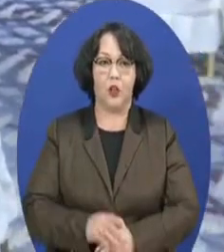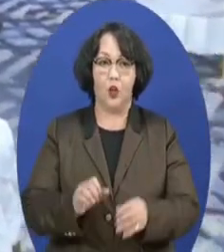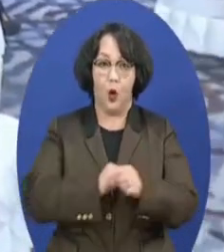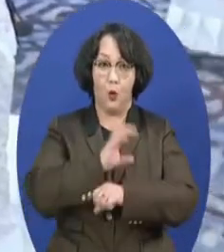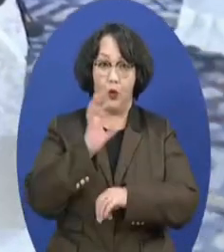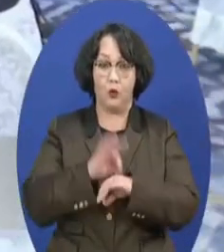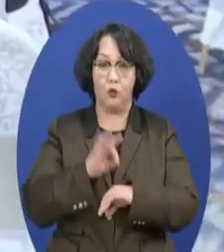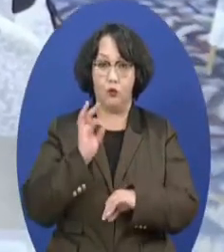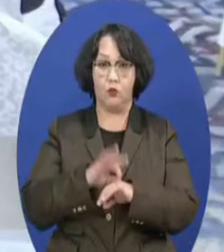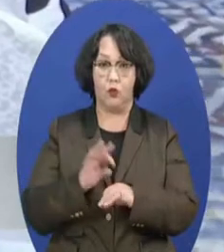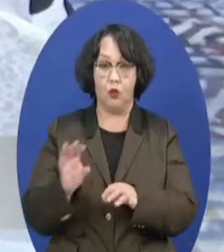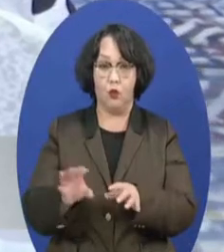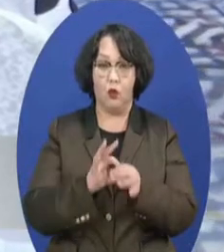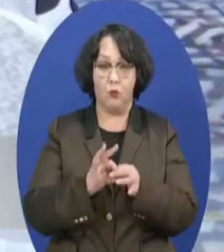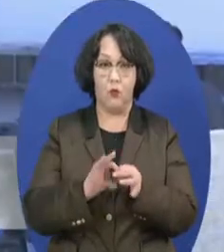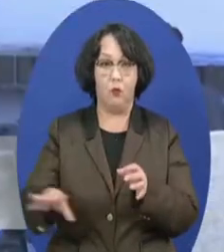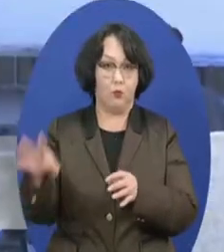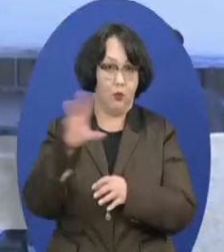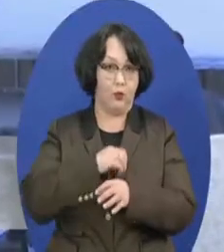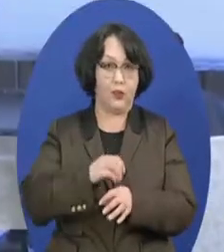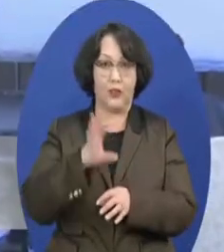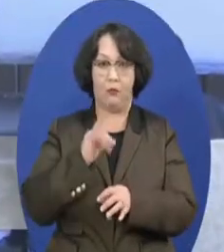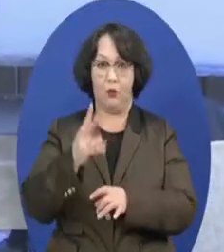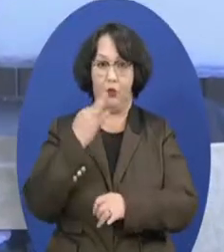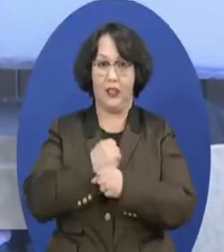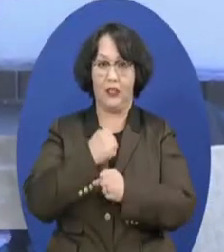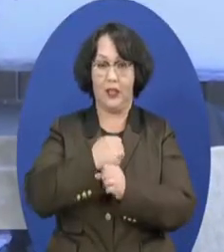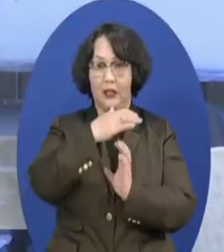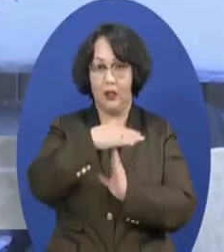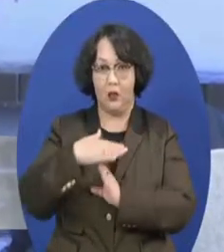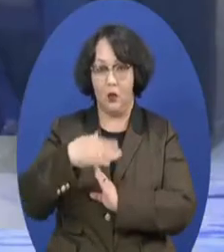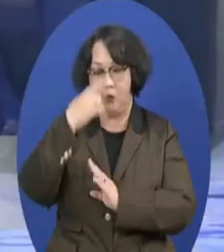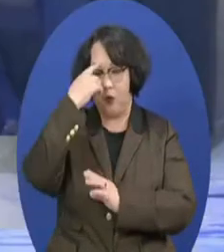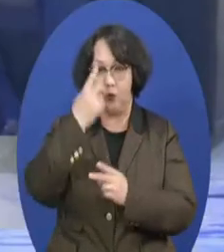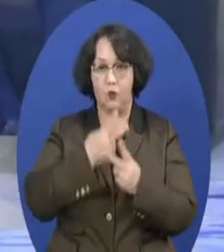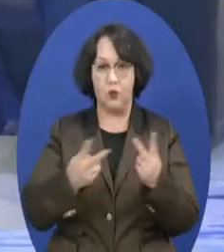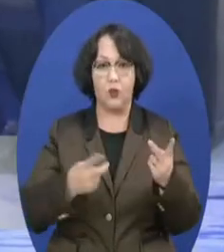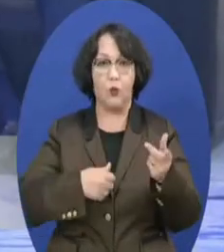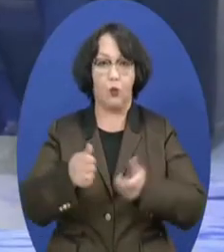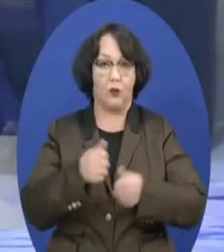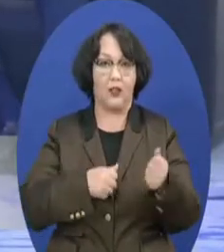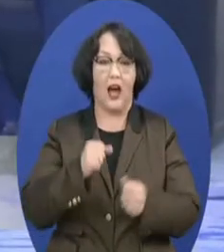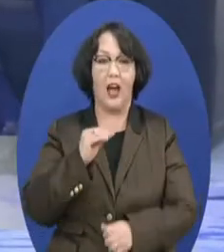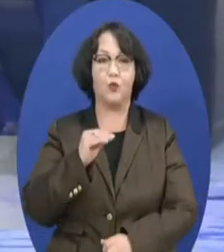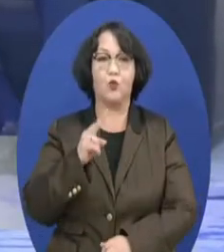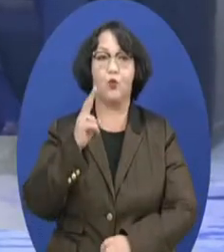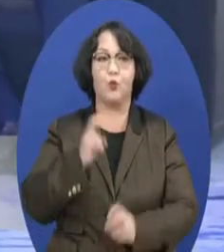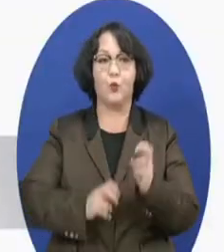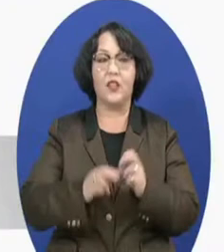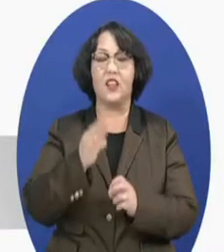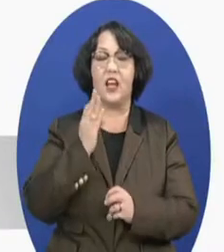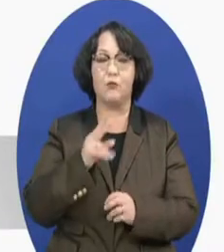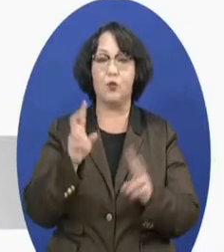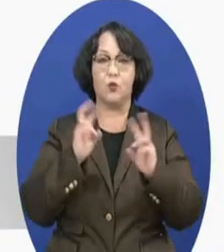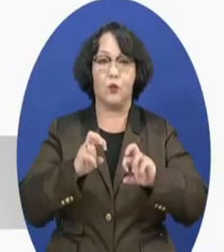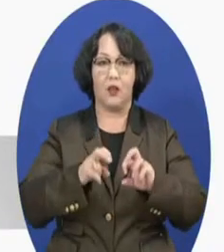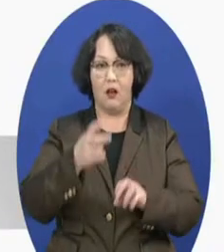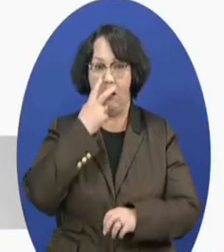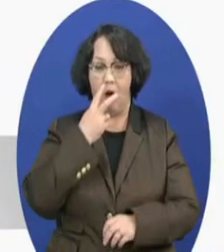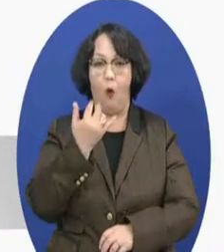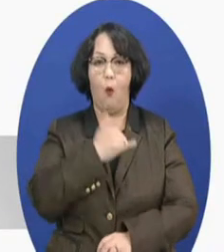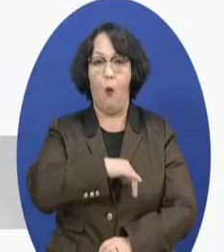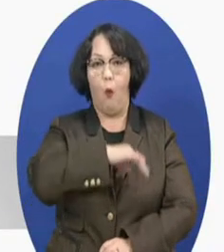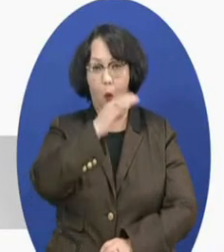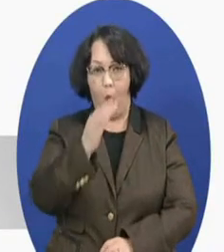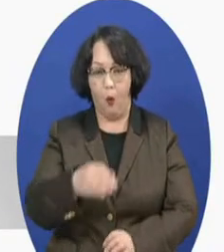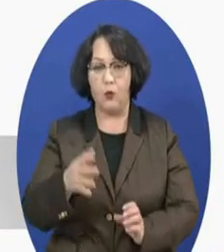Цар тахалд гинжлэгдэж бүх салбарын үйл ажиллагаа доголдолд орсныг Монголын үндэсний худалдаа ажилтнуудын танхимын судалгаанаас харж болох нь. Уул урхай,